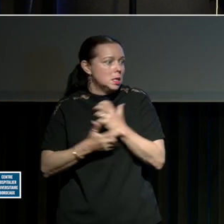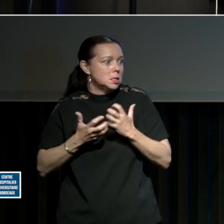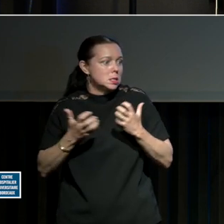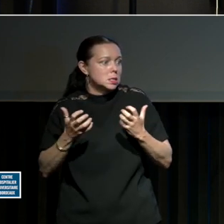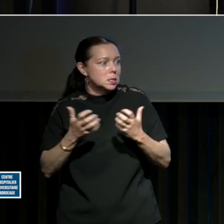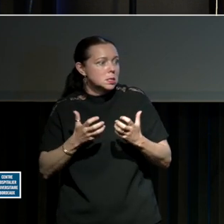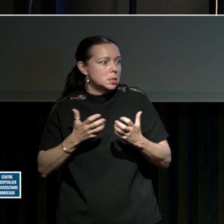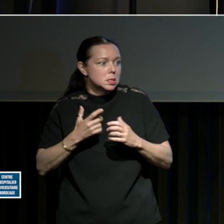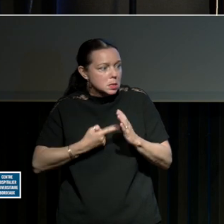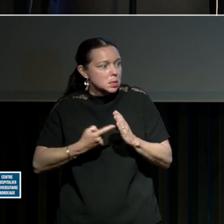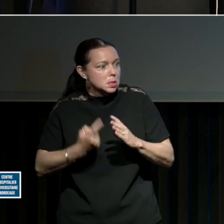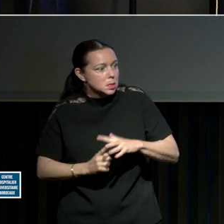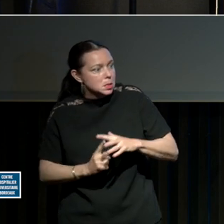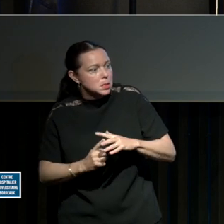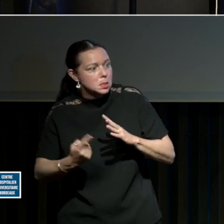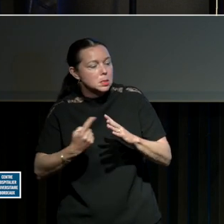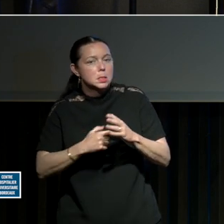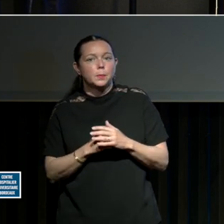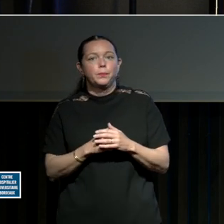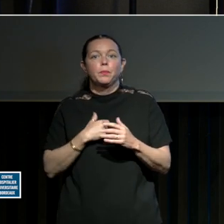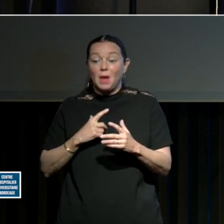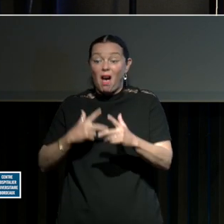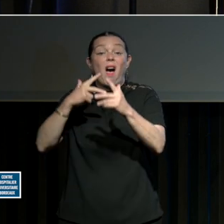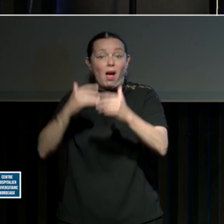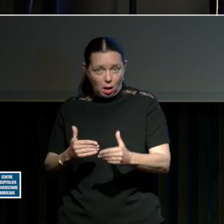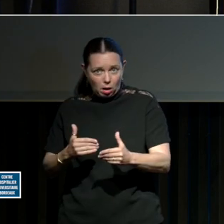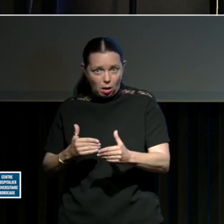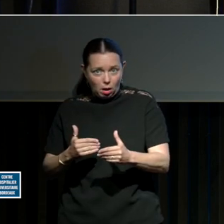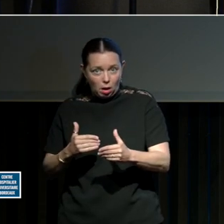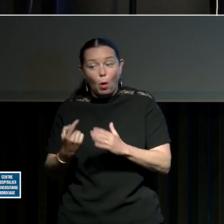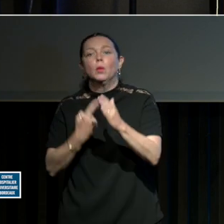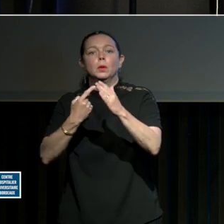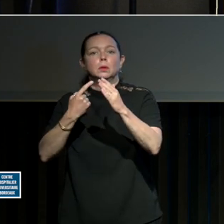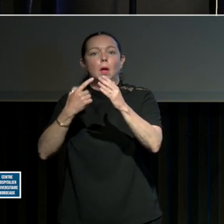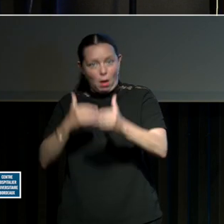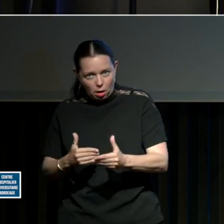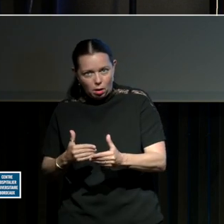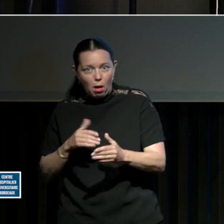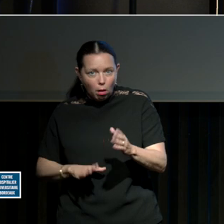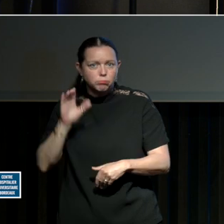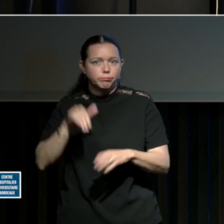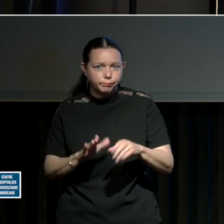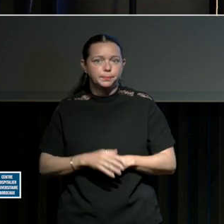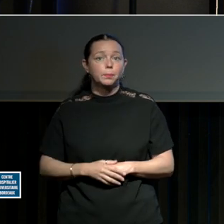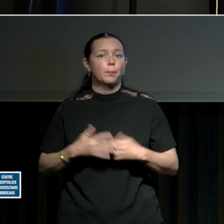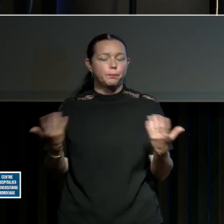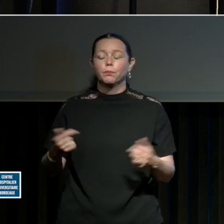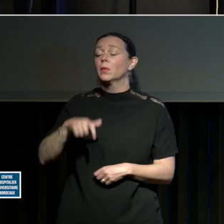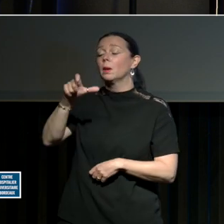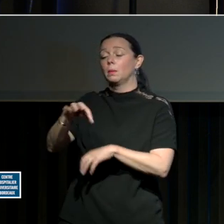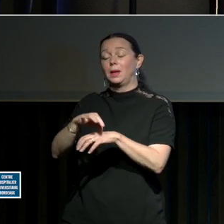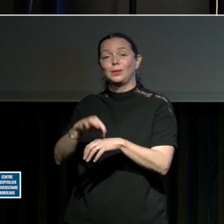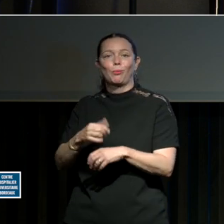tentatives d'arrêt et de contrôle du comportement. Et effectivement, quand on accueille les patients et quand on s'occupe des